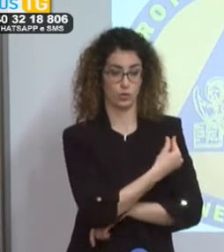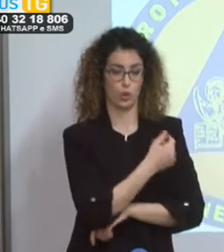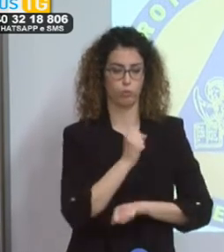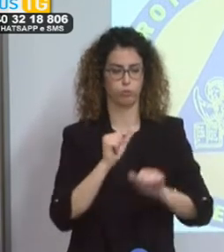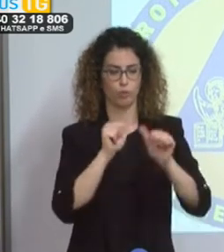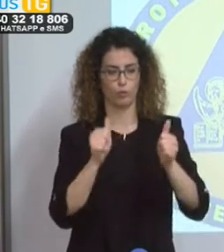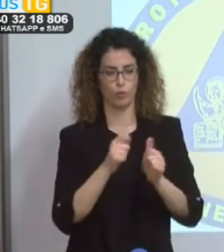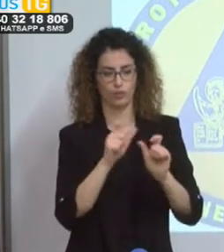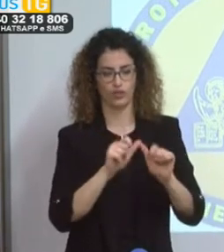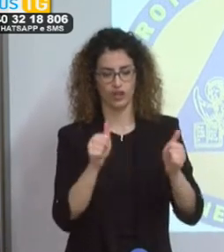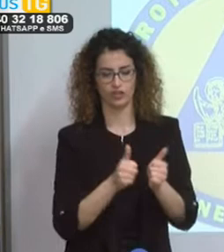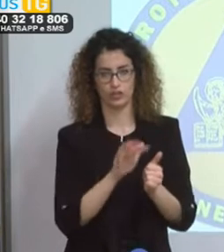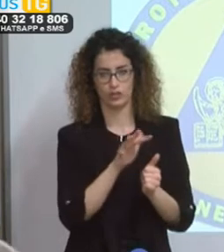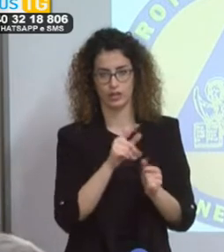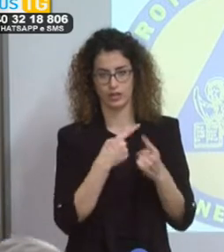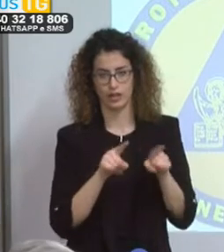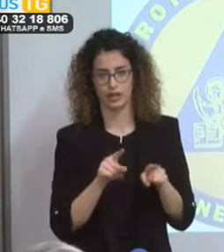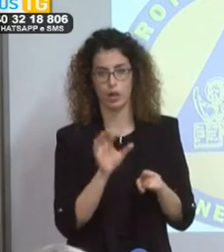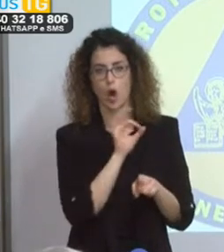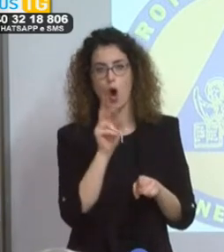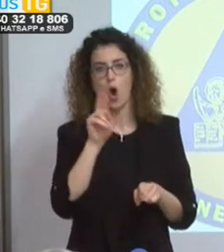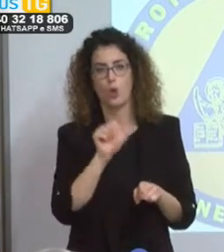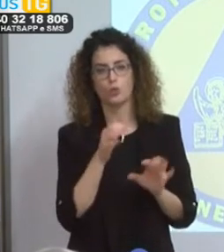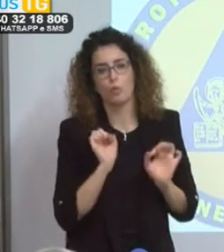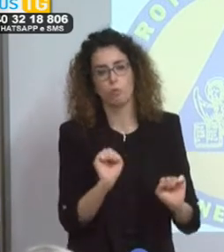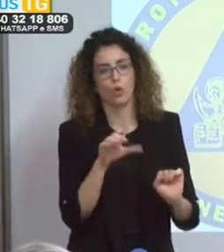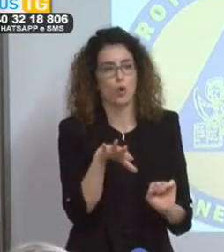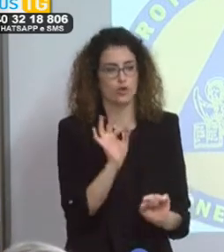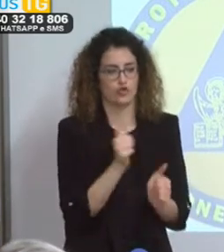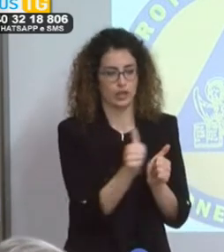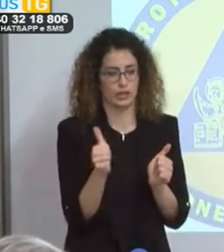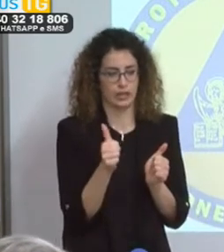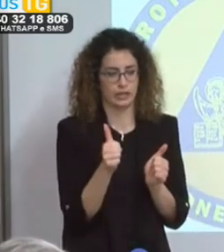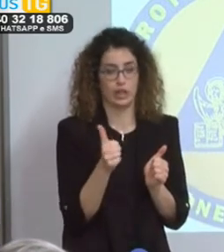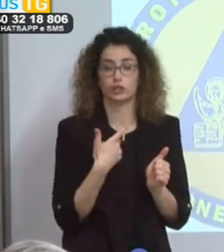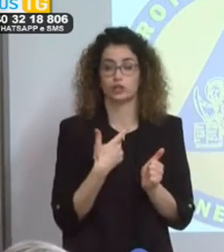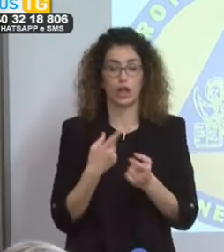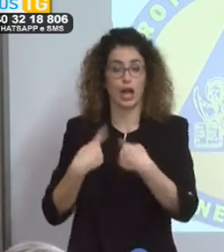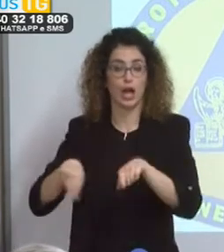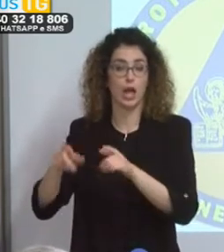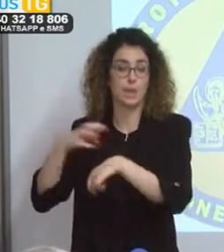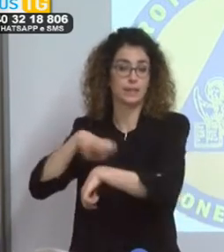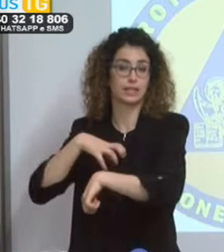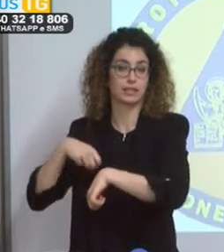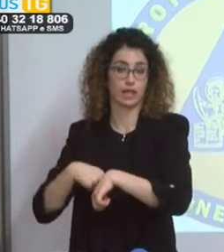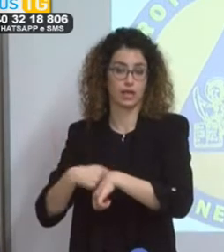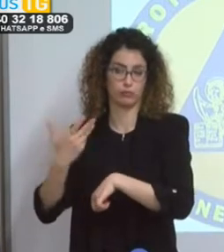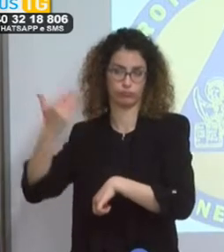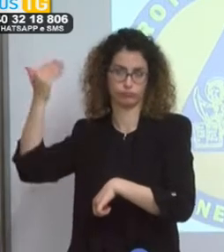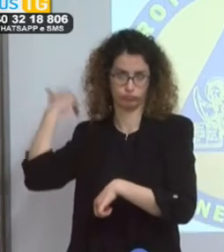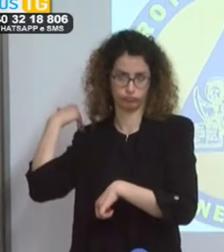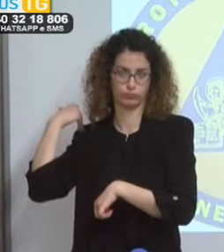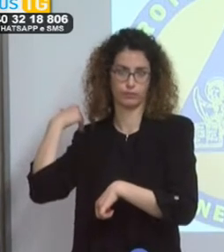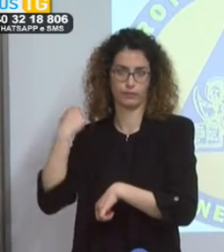dose, oppure se le USL hanno un margine di autonomia su questo. No, c'è proprio una circolare del Ministero fatta nottetempo che